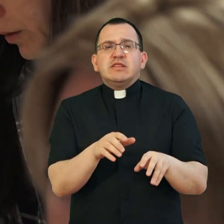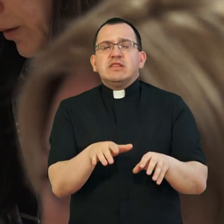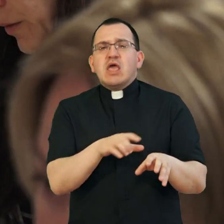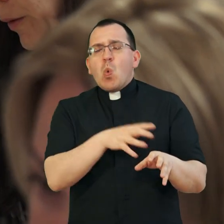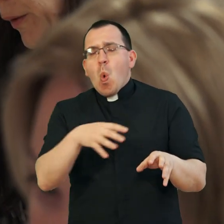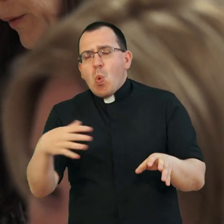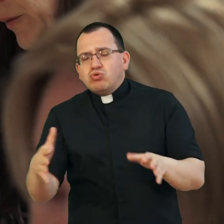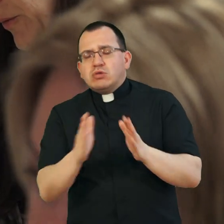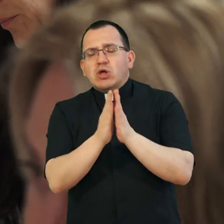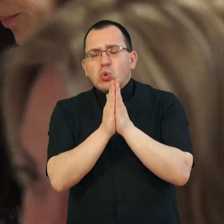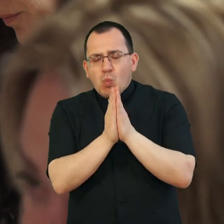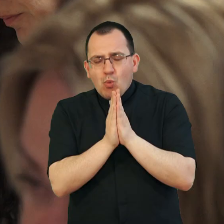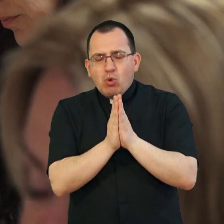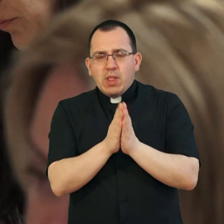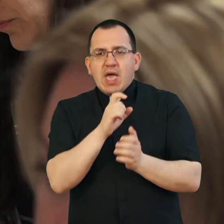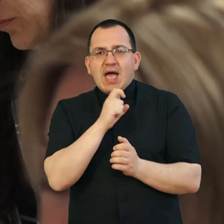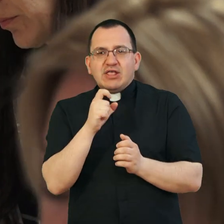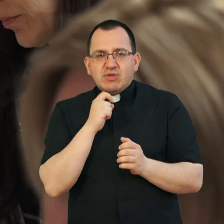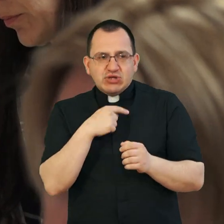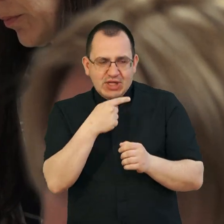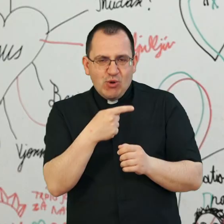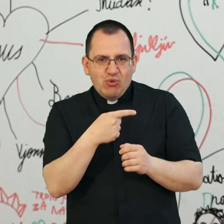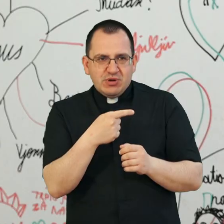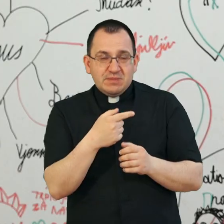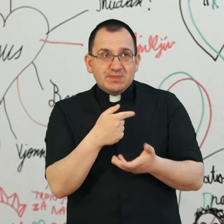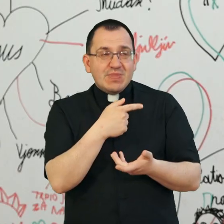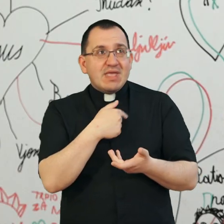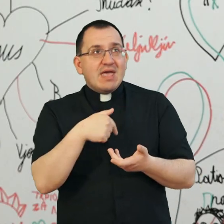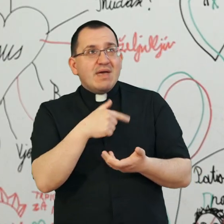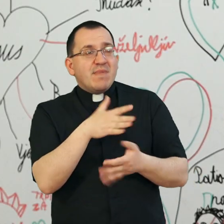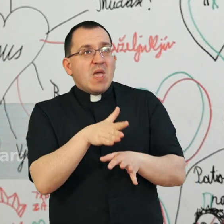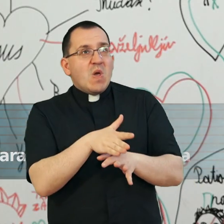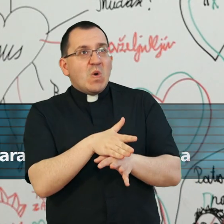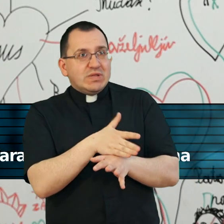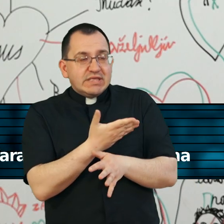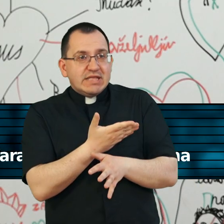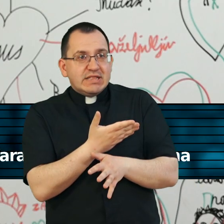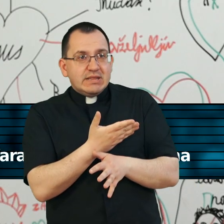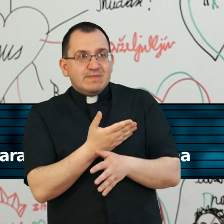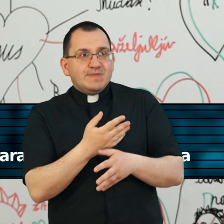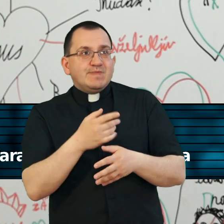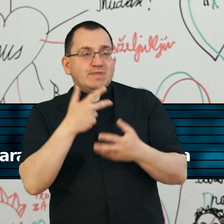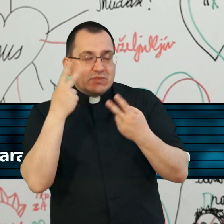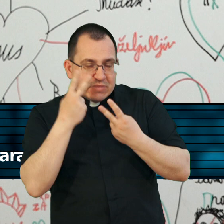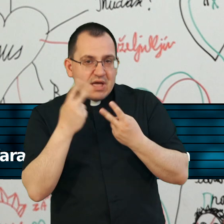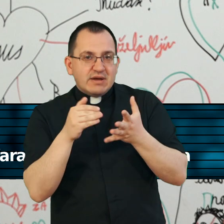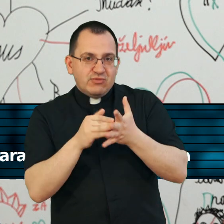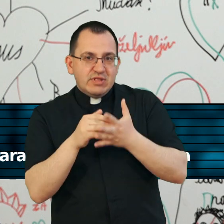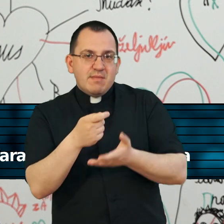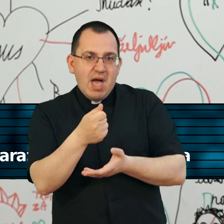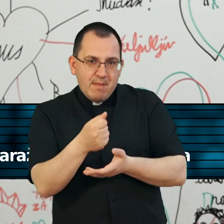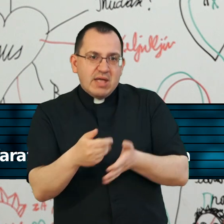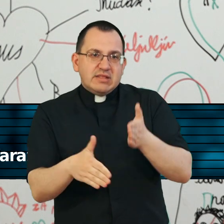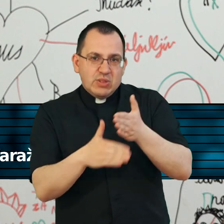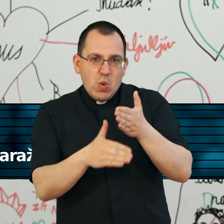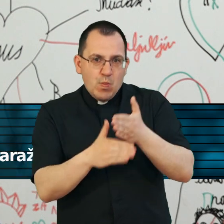a župnik Mostečak ističe. A osjetili smo da osim te materijalne pomoći potrebno je i u ovim